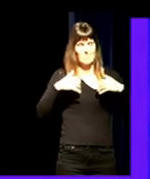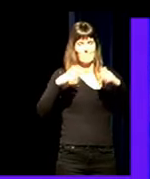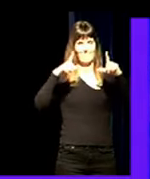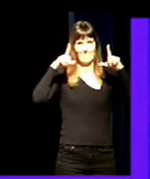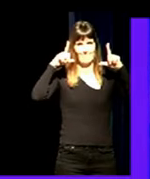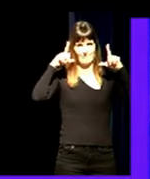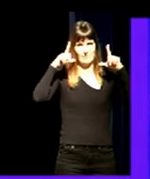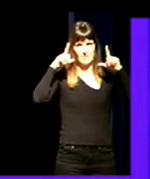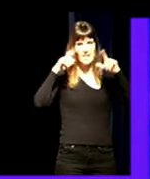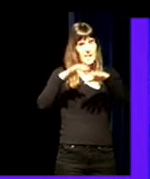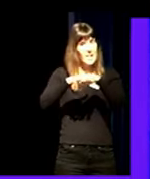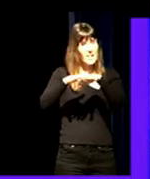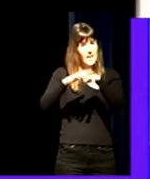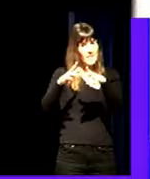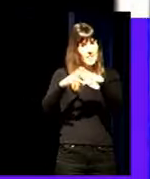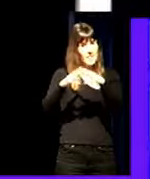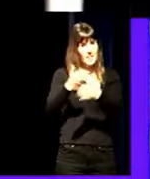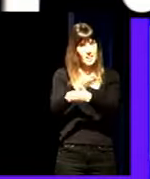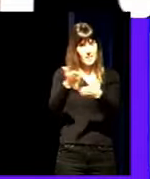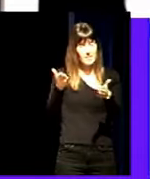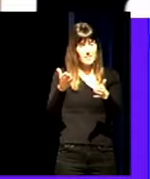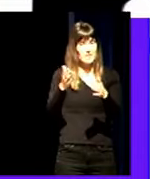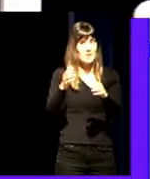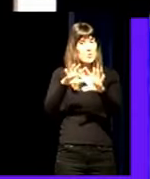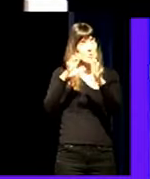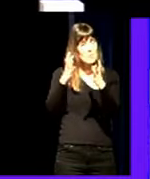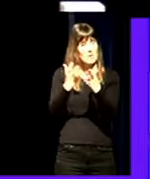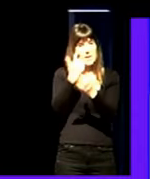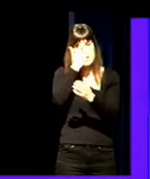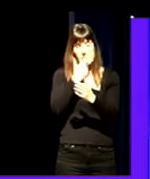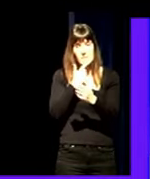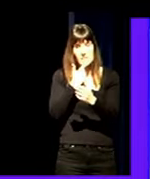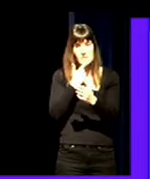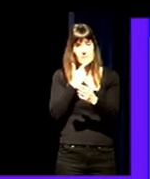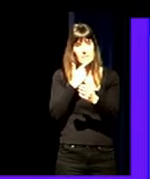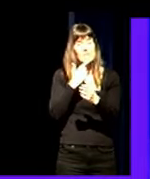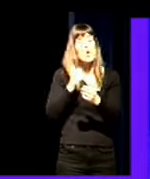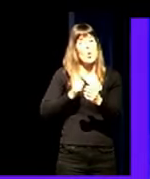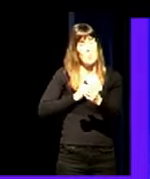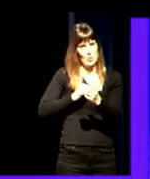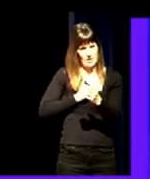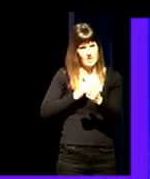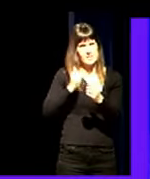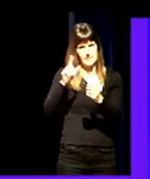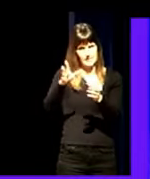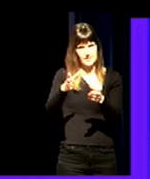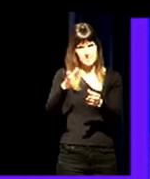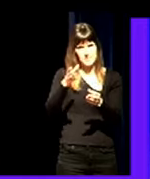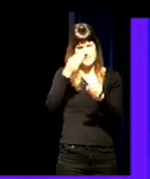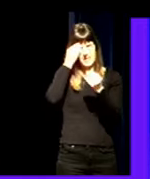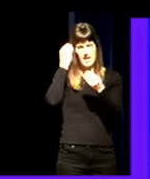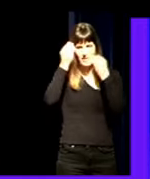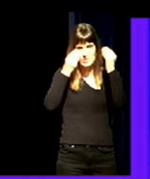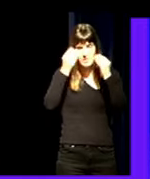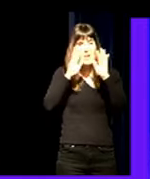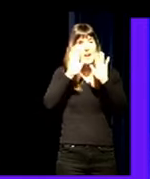teknologiak edo zarean gertatzen dena dira aukerak, adibidez, osnarketak egiteko. Baina benetan dagoen atzean dira gorputzak eta emozioak. Eta